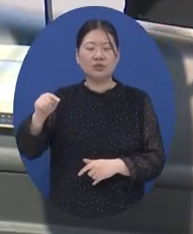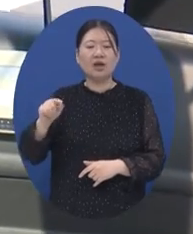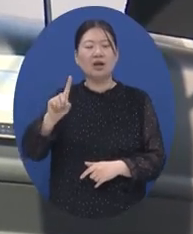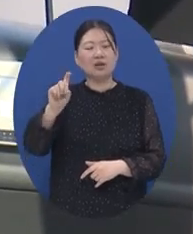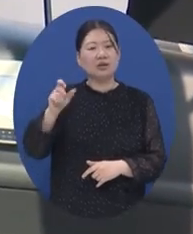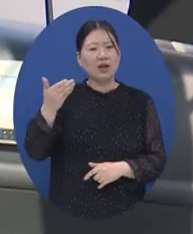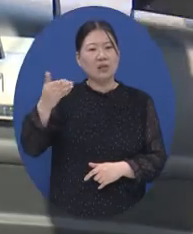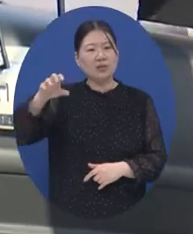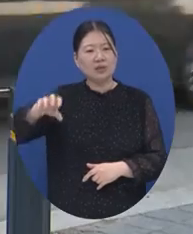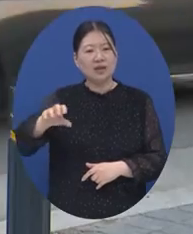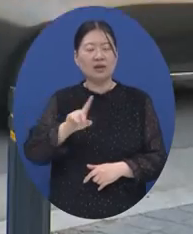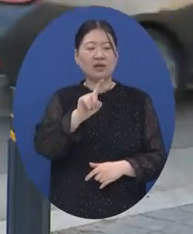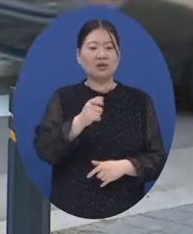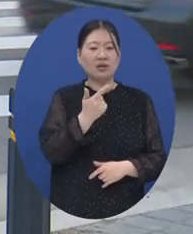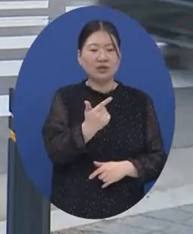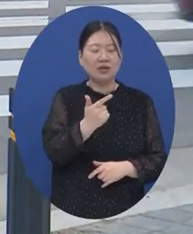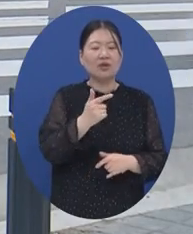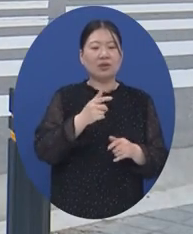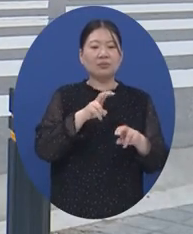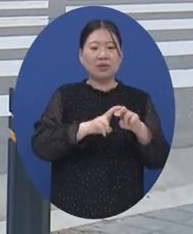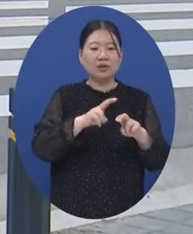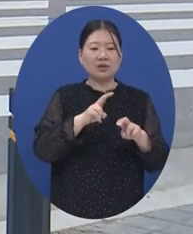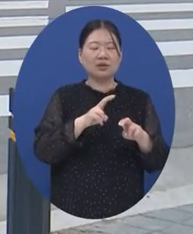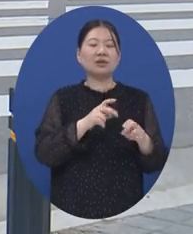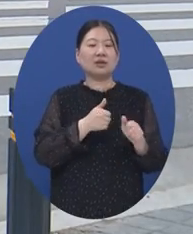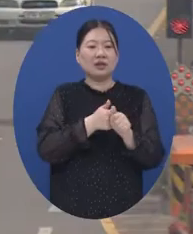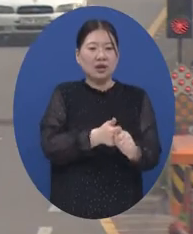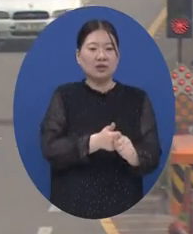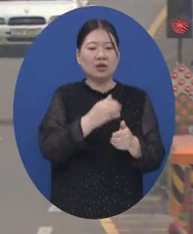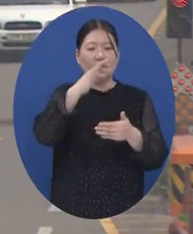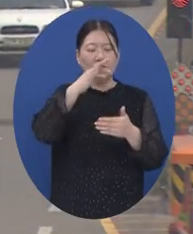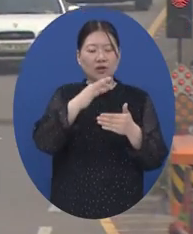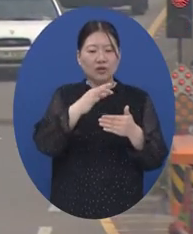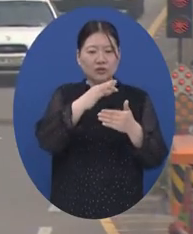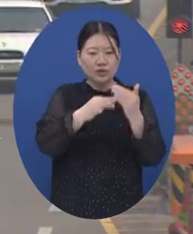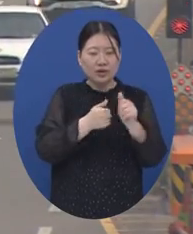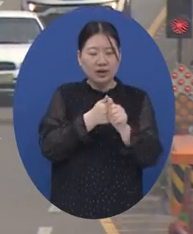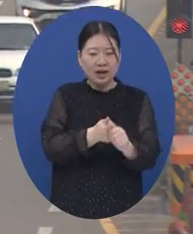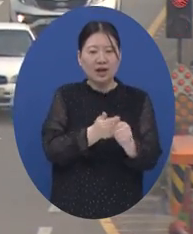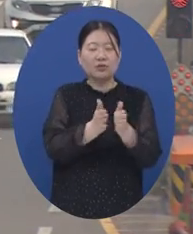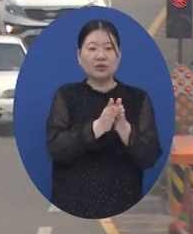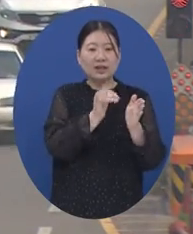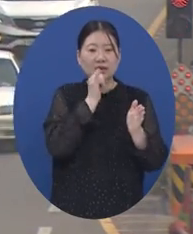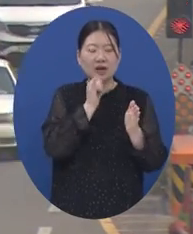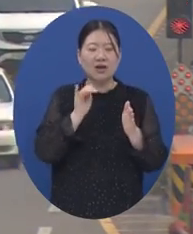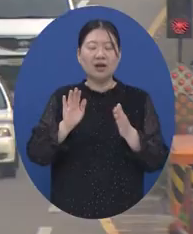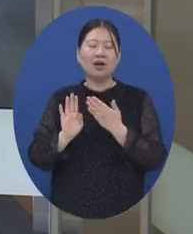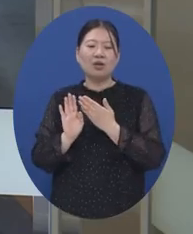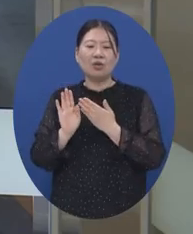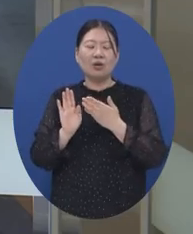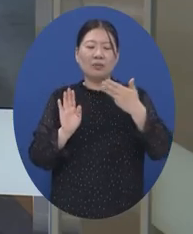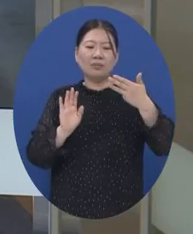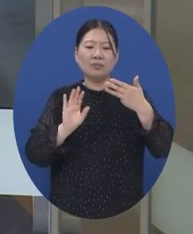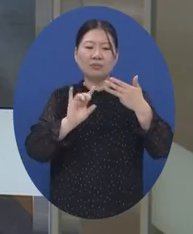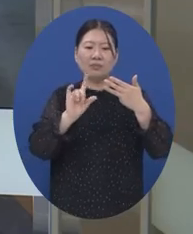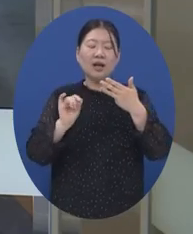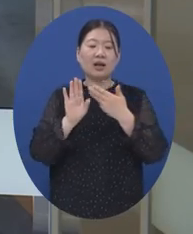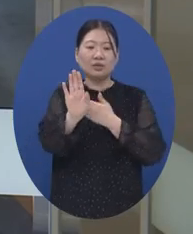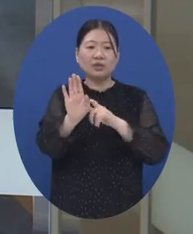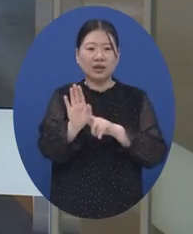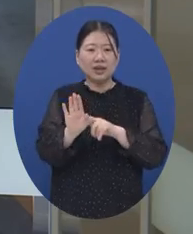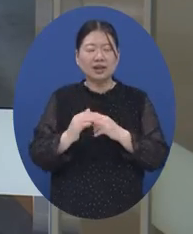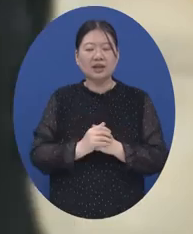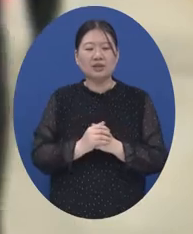시군 16개 노선에 대해 순차 운행을 시작했습니다. 올 하반기에는 약 20개 노선이 추가되고 내년까지